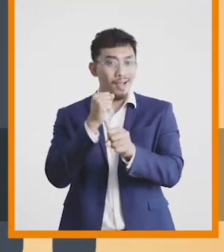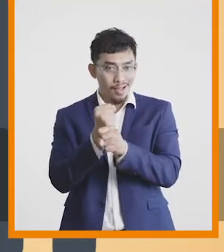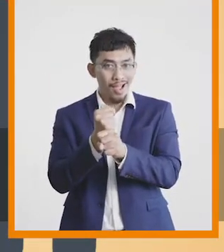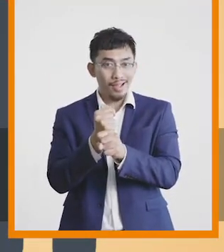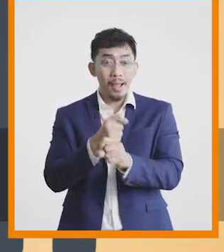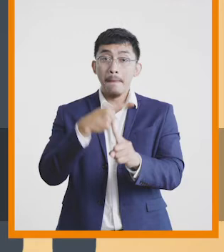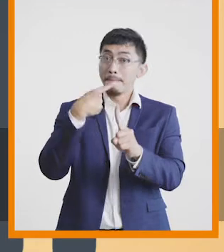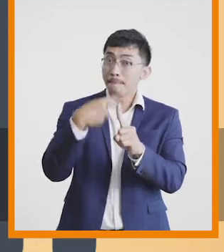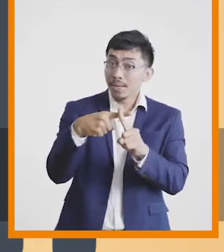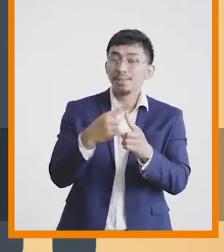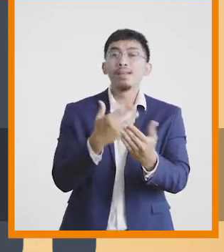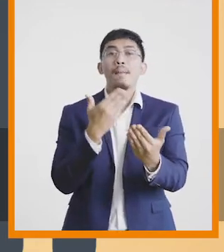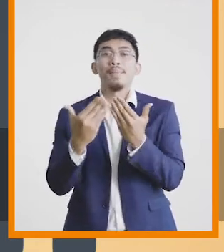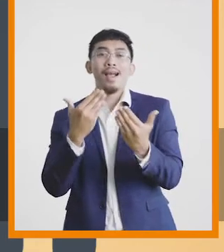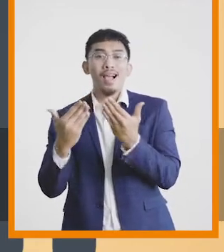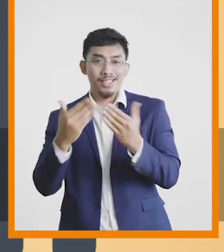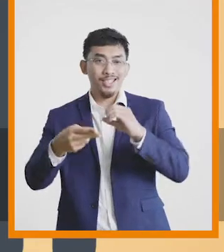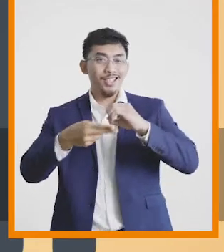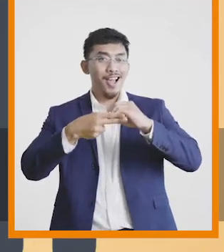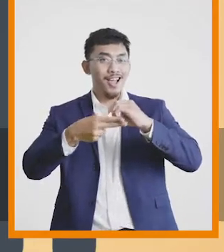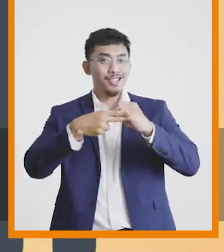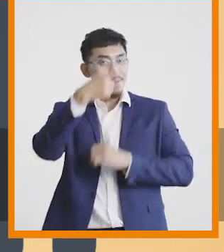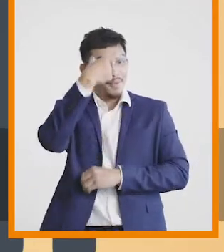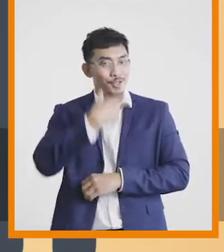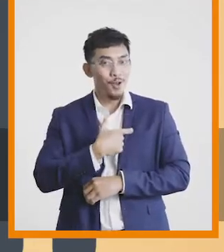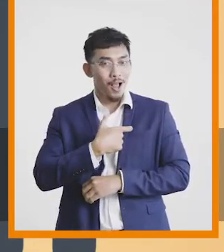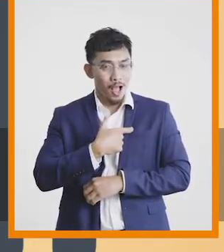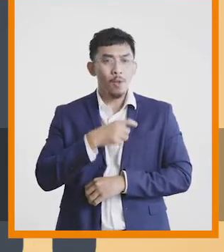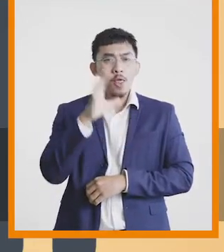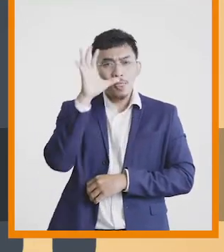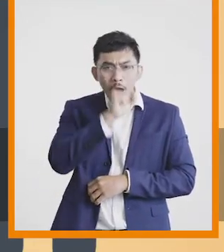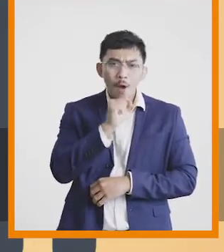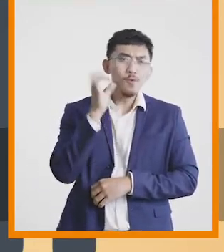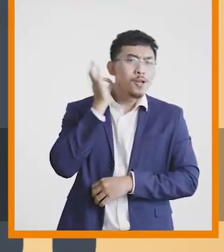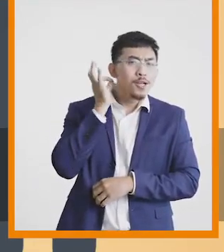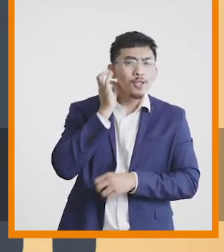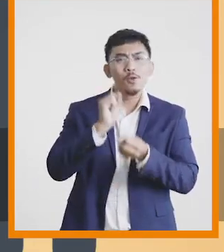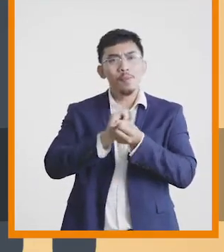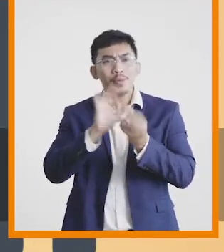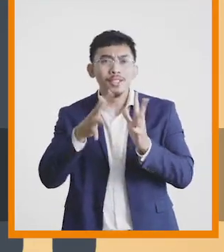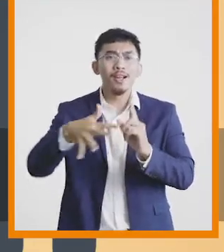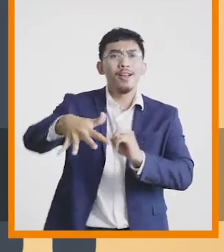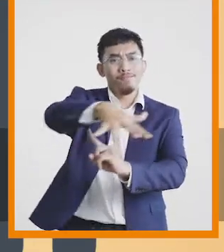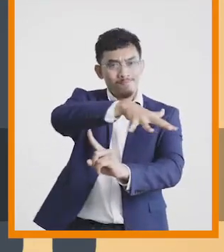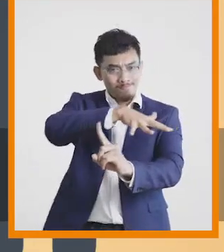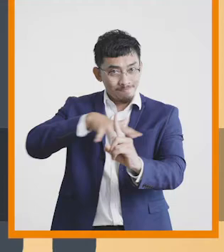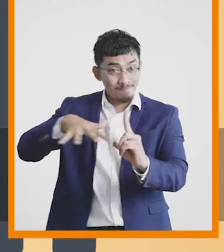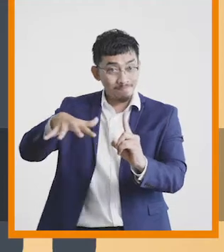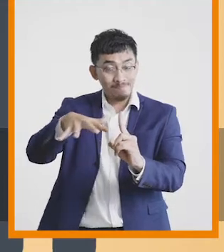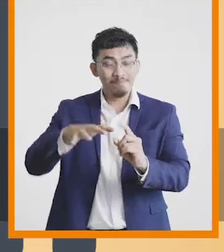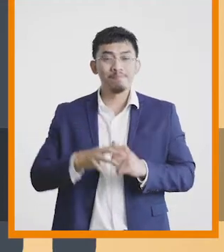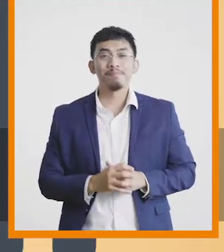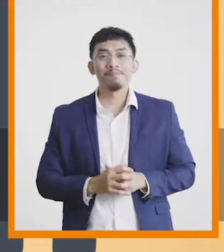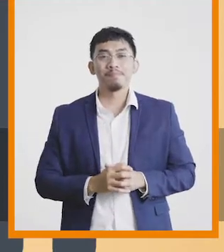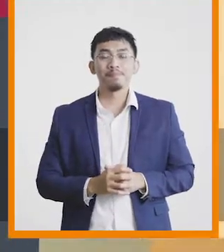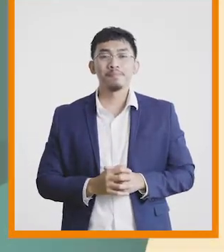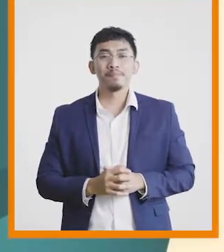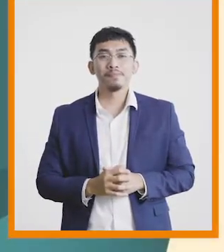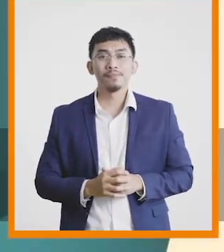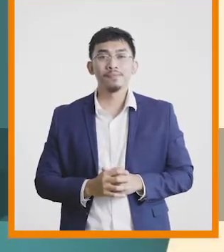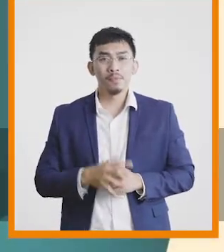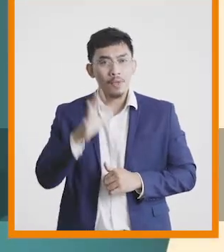aplikasi Inaris personal, mangde preside uning indik kewentenang pikobet jagat mewah kepancan bayan ring wawidangan